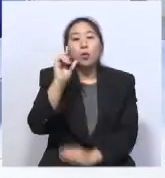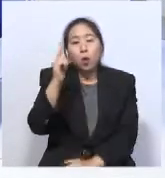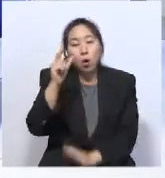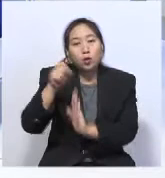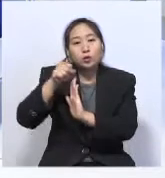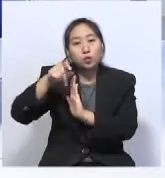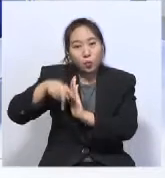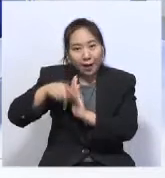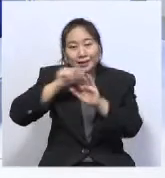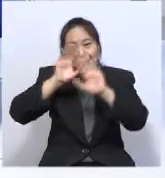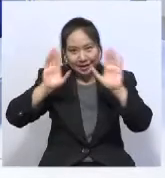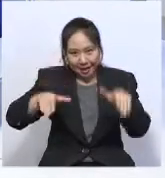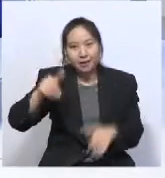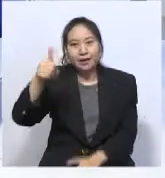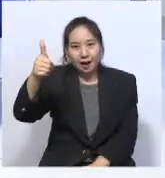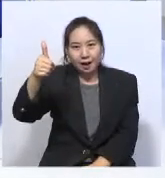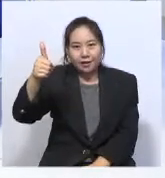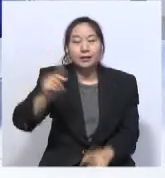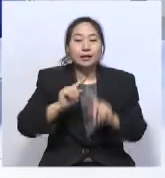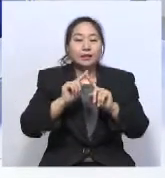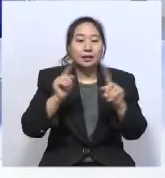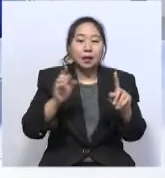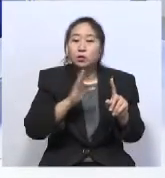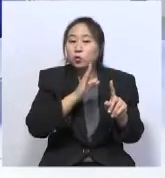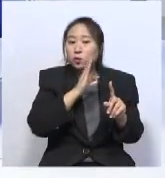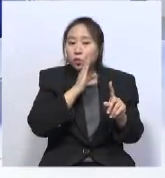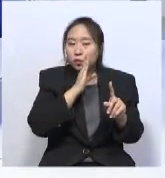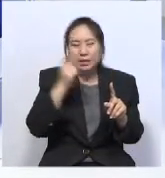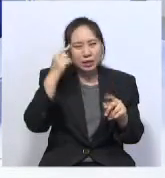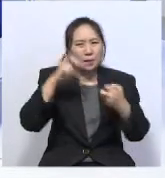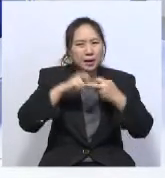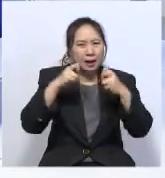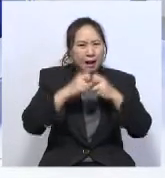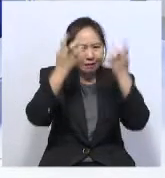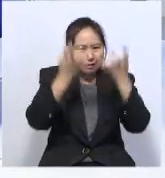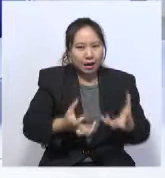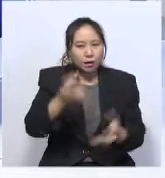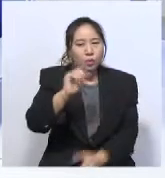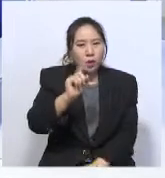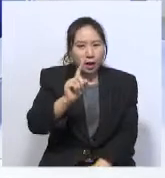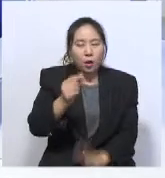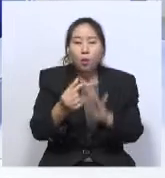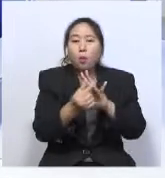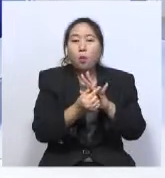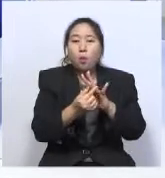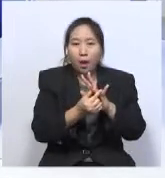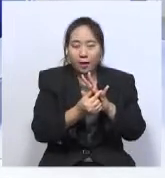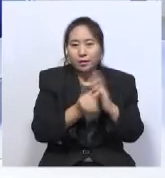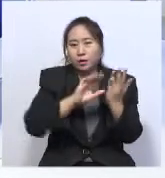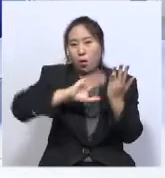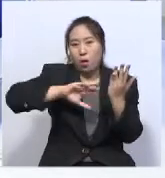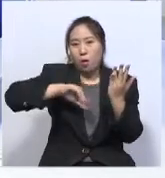พรรณบุรีออกชัยนาทได้นะครับแต่ว่าสำหรับจุดที่น่าจะมีปัญหาหนักสุดก็คือวงแหวนฝั่งตะวันออกนะครับเ